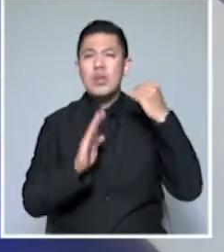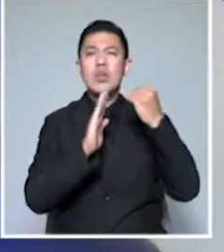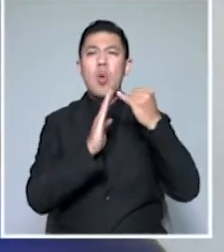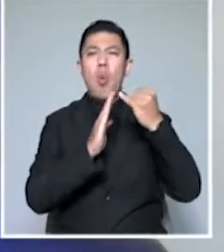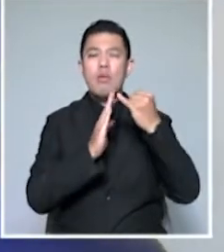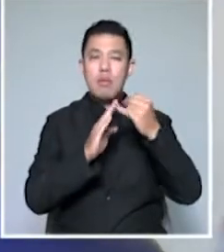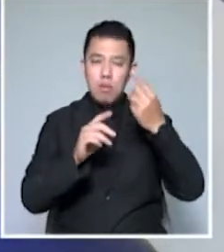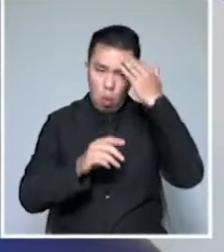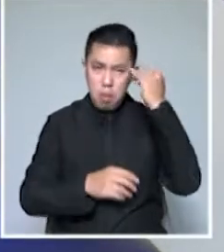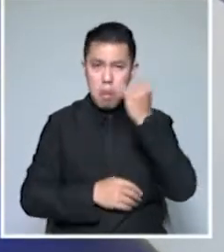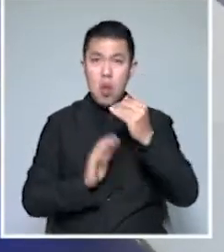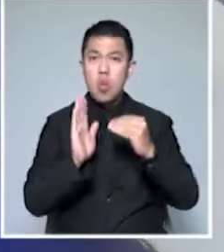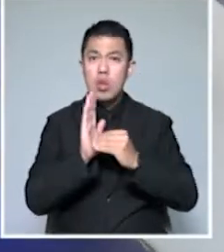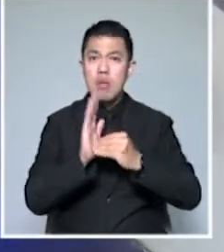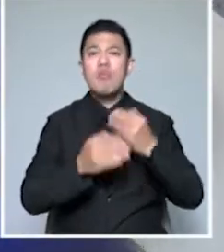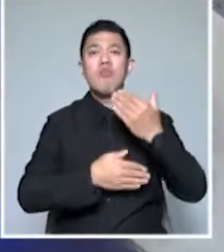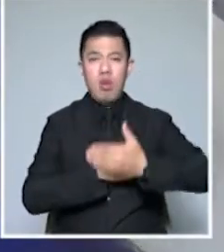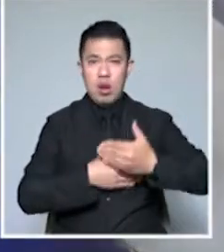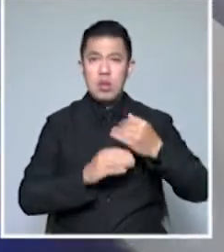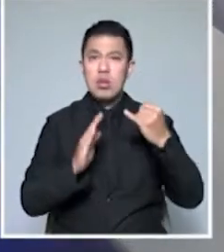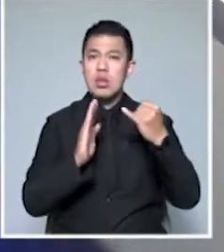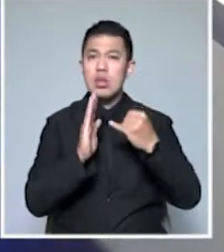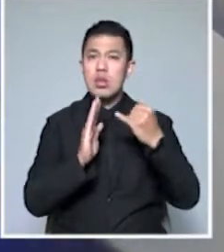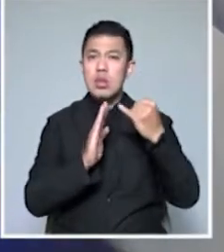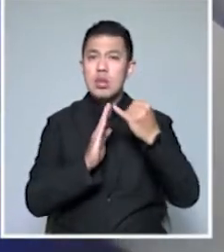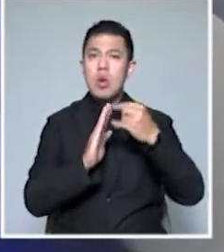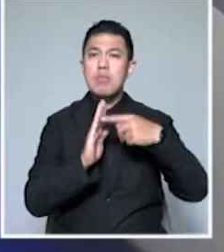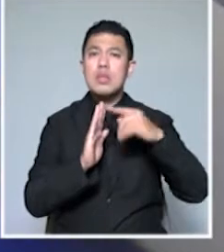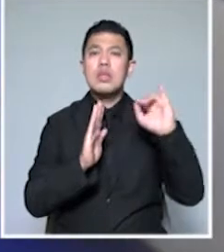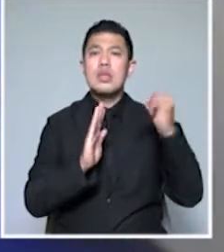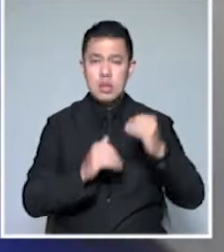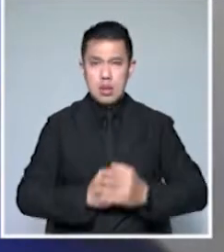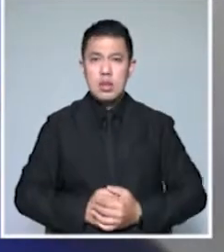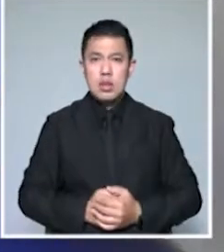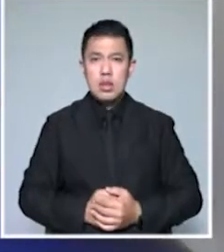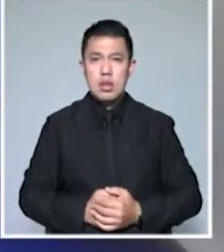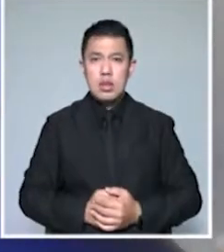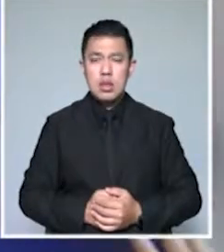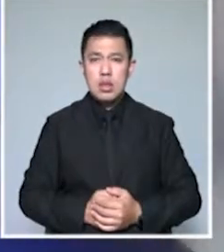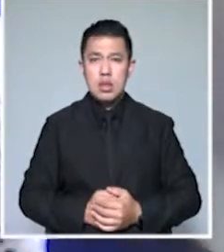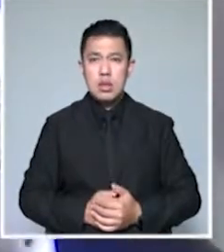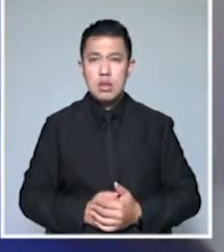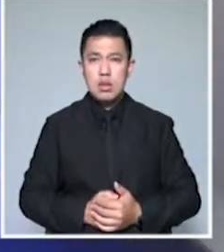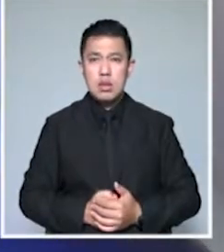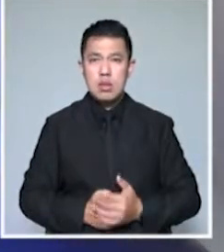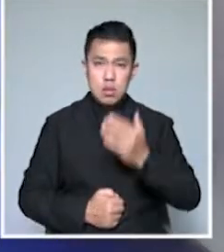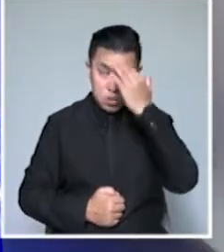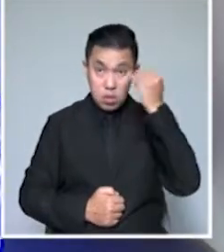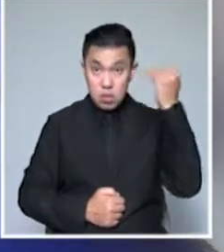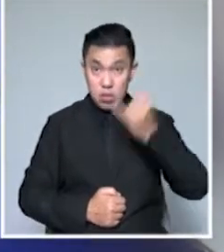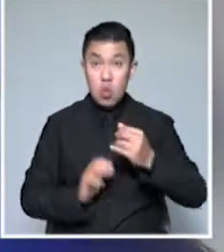ะถ้ามากรุงเทพอะไรก็ต้องมารถไฟอยู่จังหวัดพิจิตรแล้วก็นานแล้วแบบพอมาอยู่กรุงเท